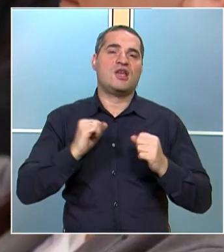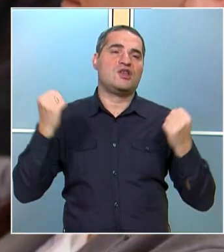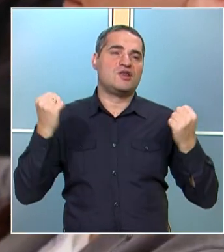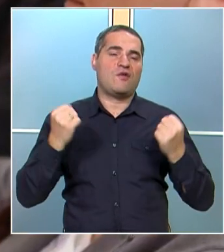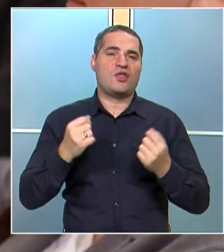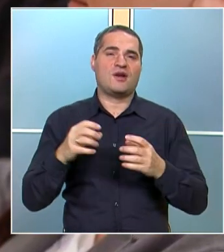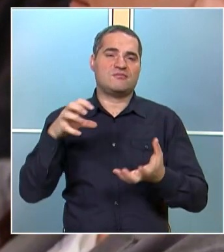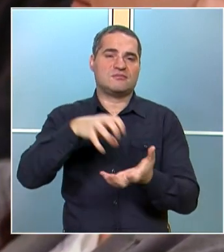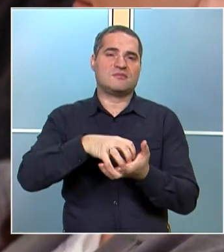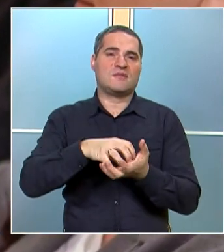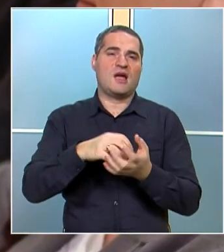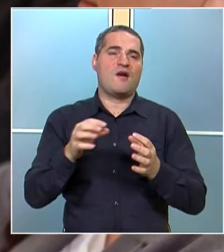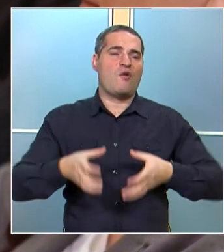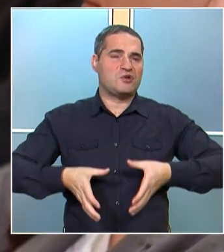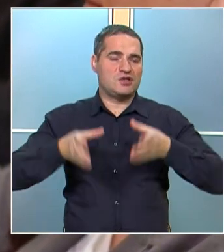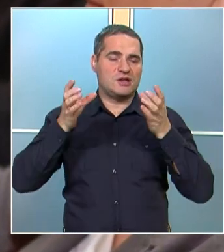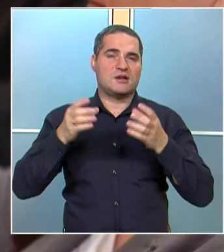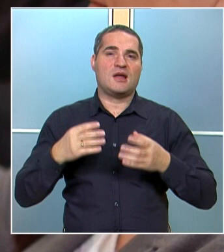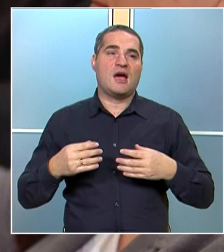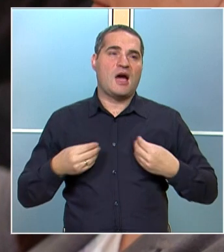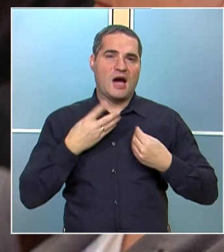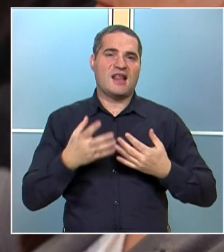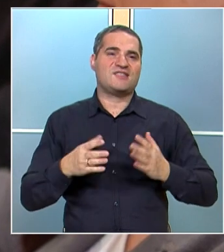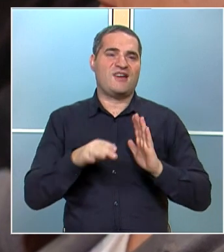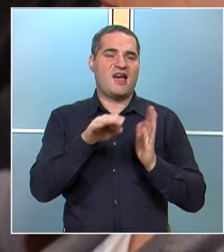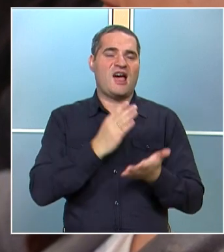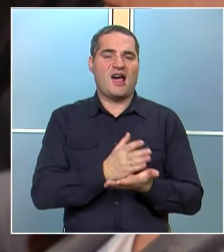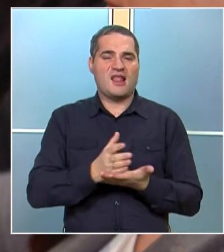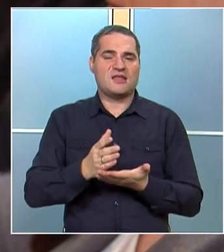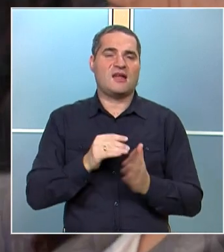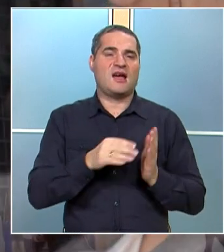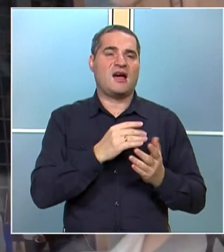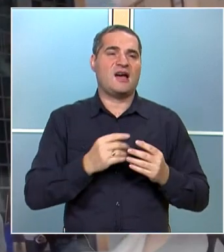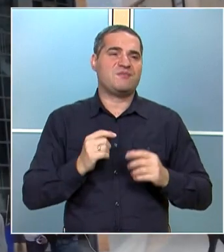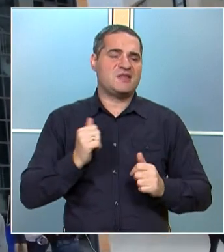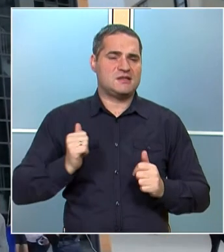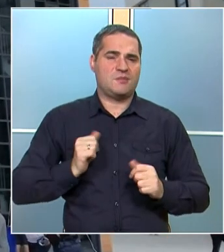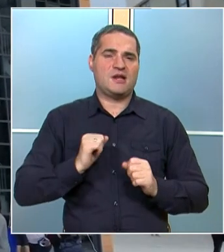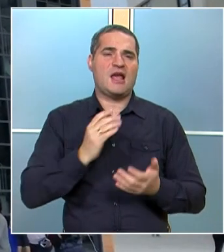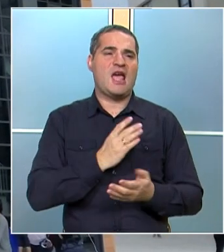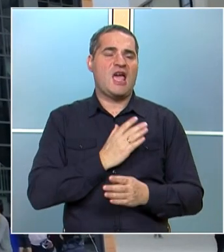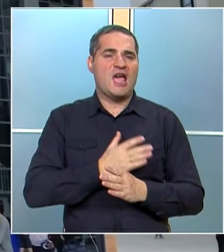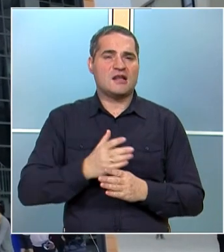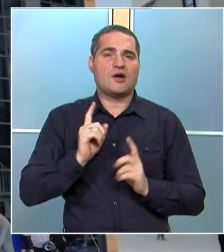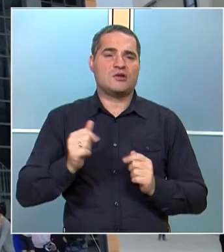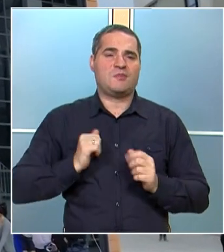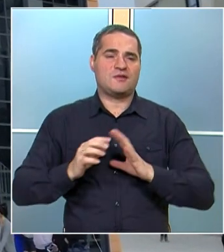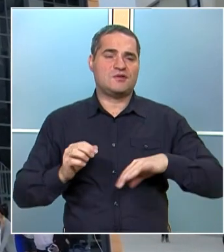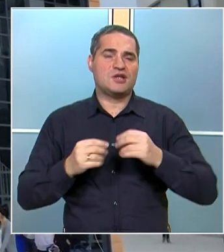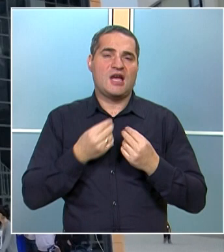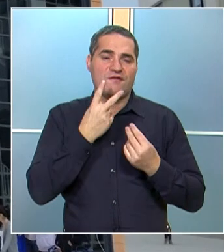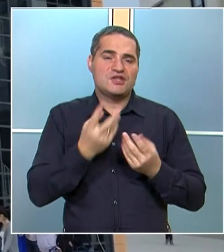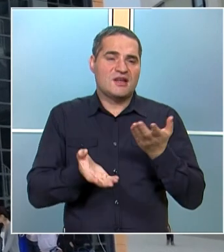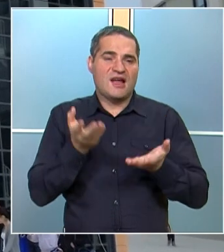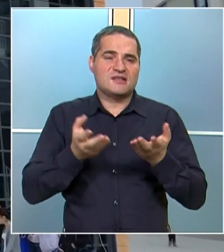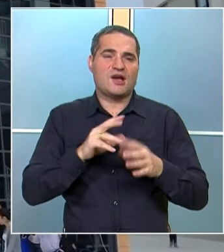кампуса. Харесват и дисциплината и редът, които се спазват от всички. Открива доста разлики, свързани не само с начините на преподаване, но и